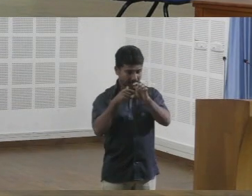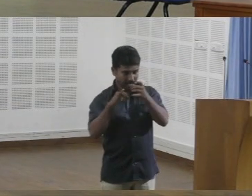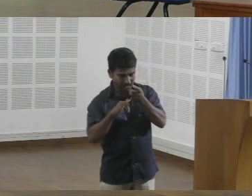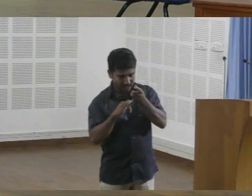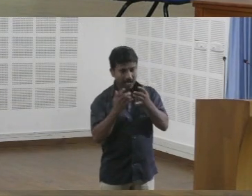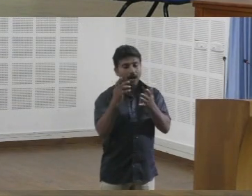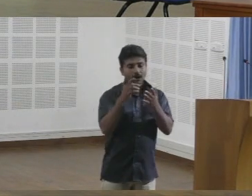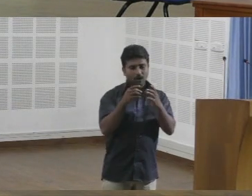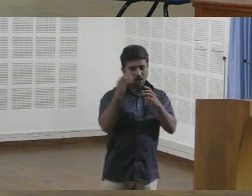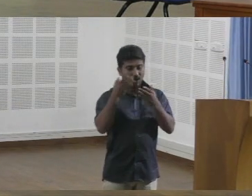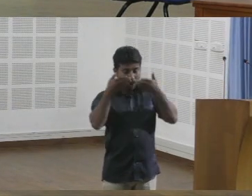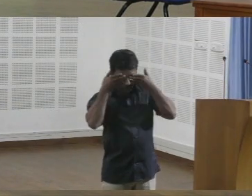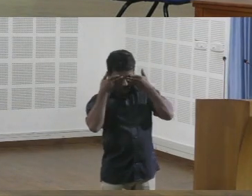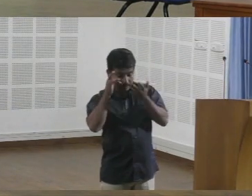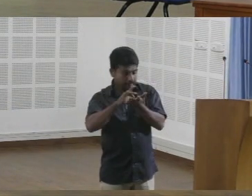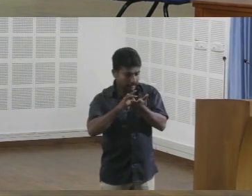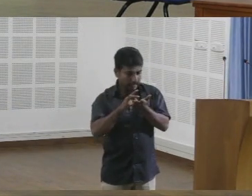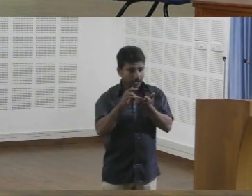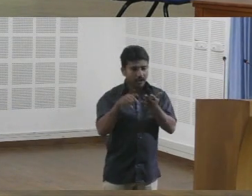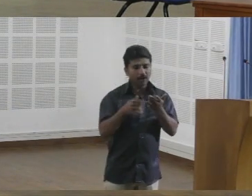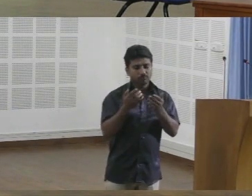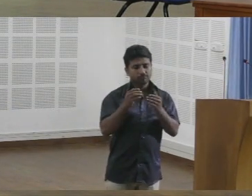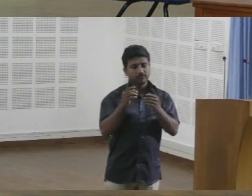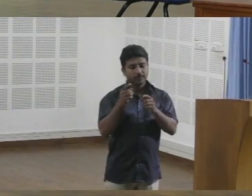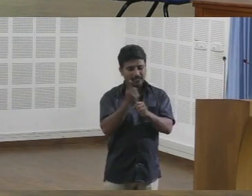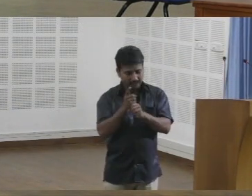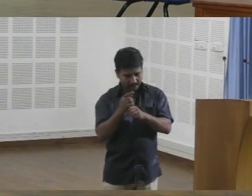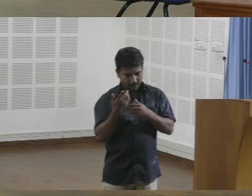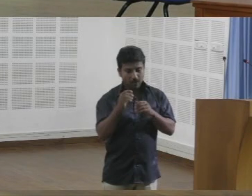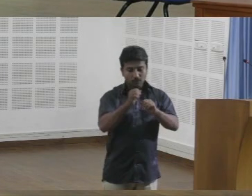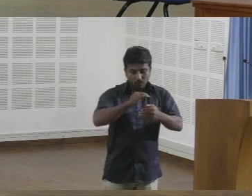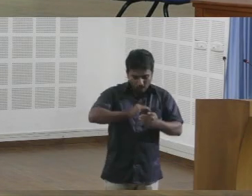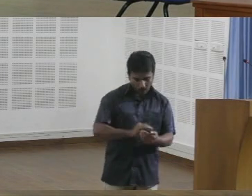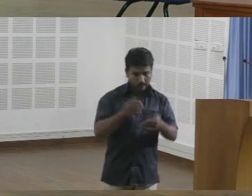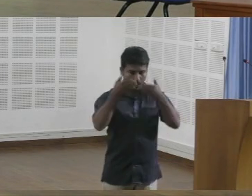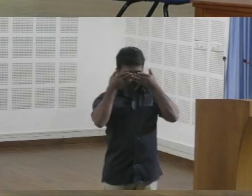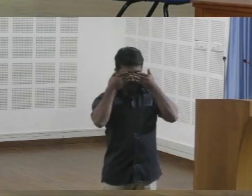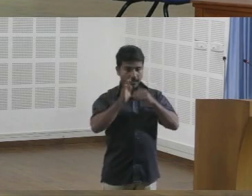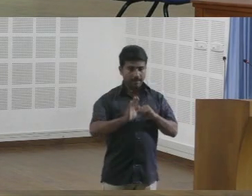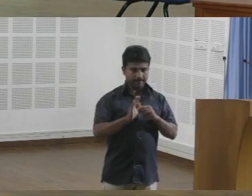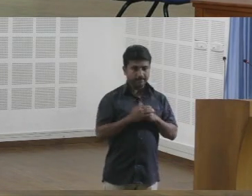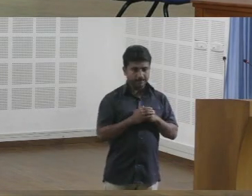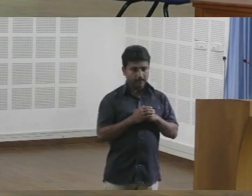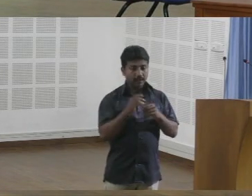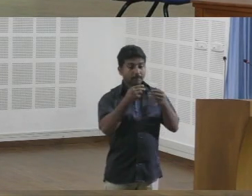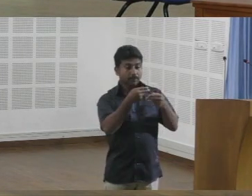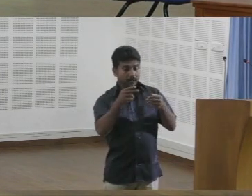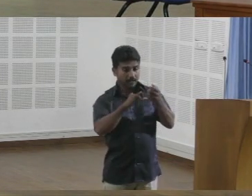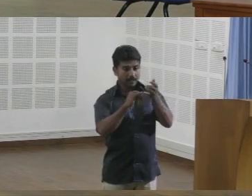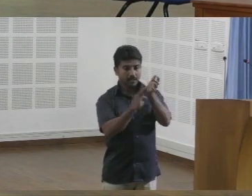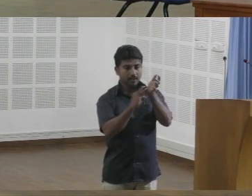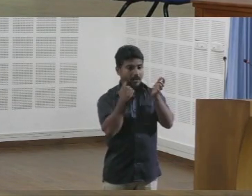എഡ്യൂക്കേഷൻ ഓട്ടിസമുള്ള ഒരു ആൺകുട്ടിയുടെ അമ്മയുമായ ശ്രീമതി സ്മൃതി രാജേഷാണ്. അതിൽ എന്ന തന്റെ